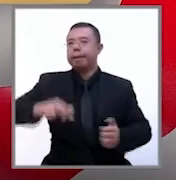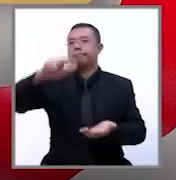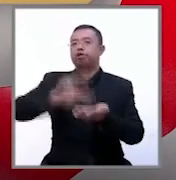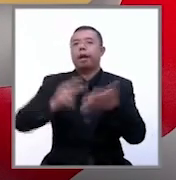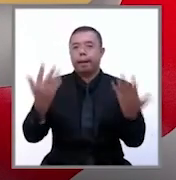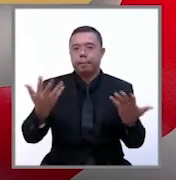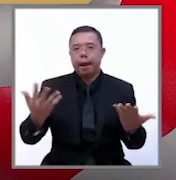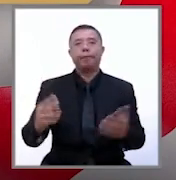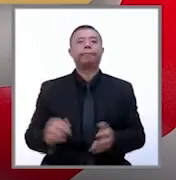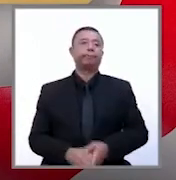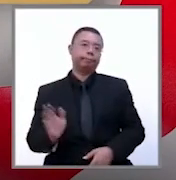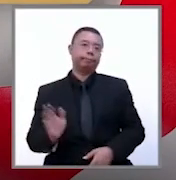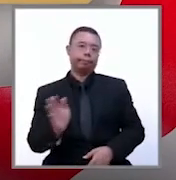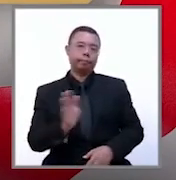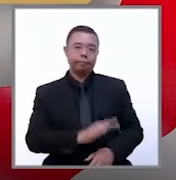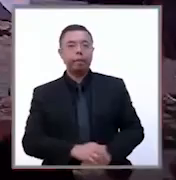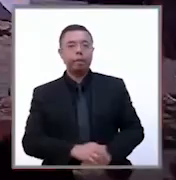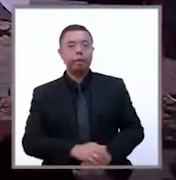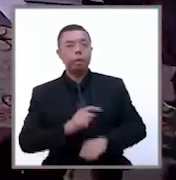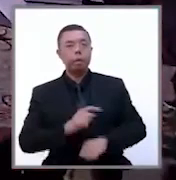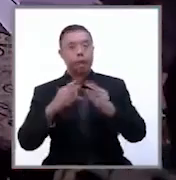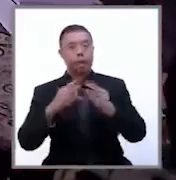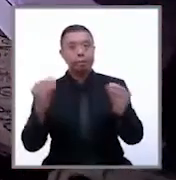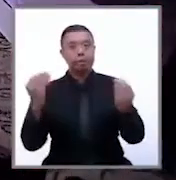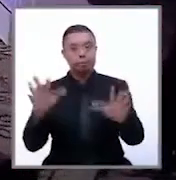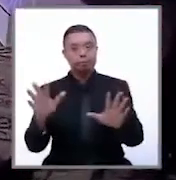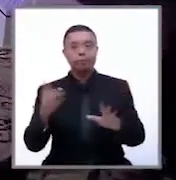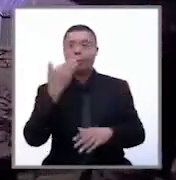waktunya habis bapak Muhaimin Terima